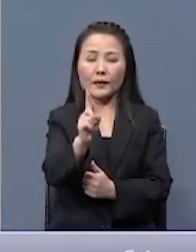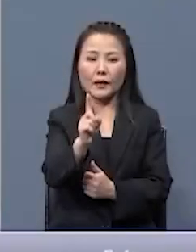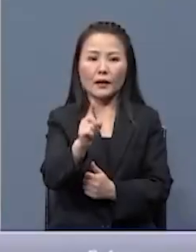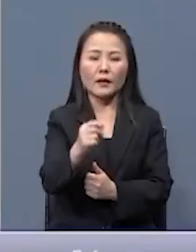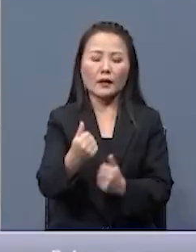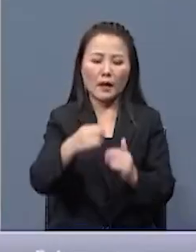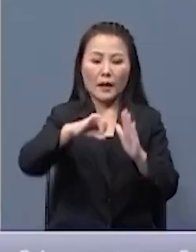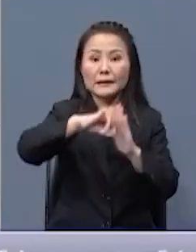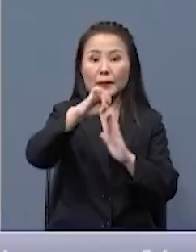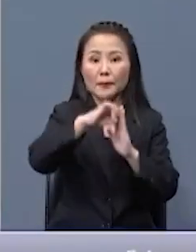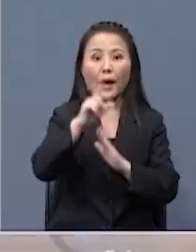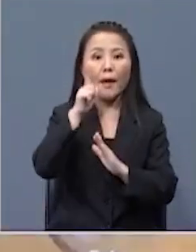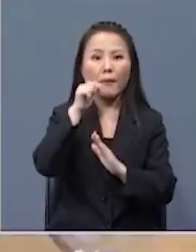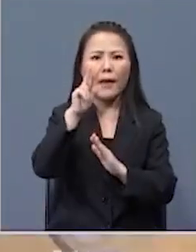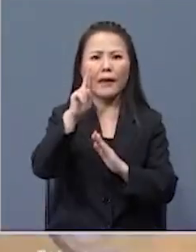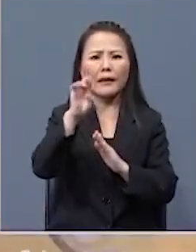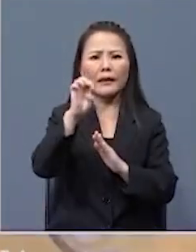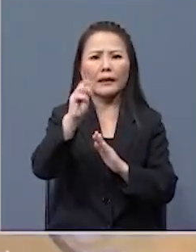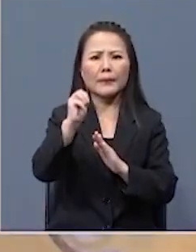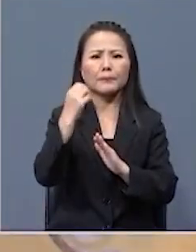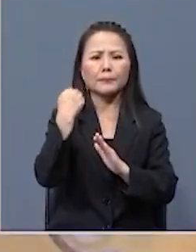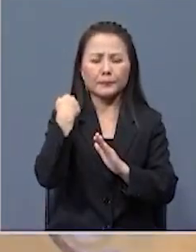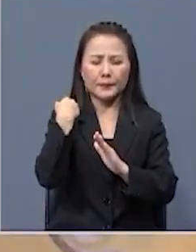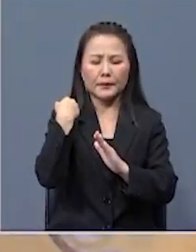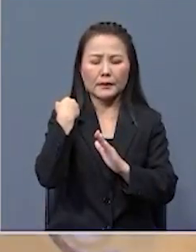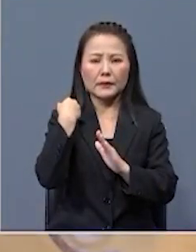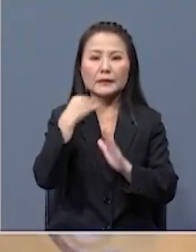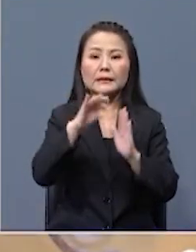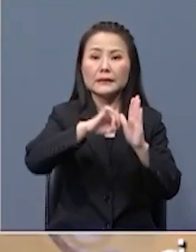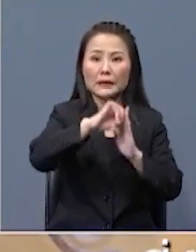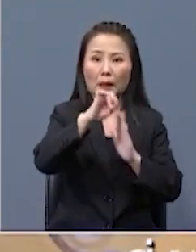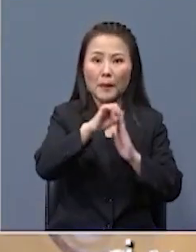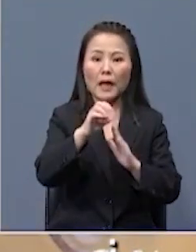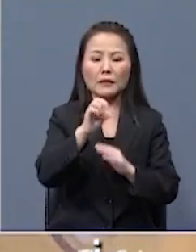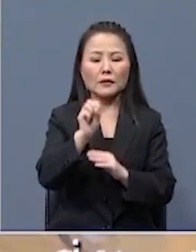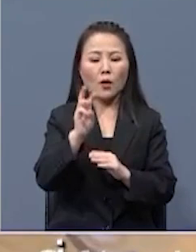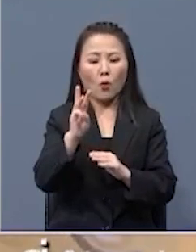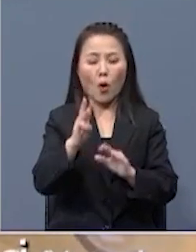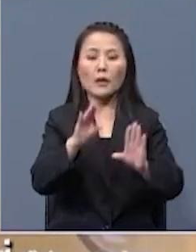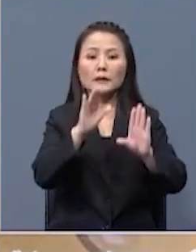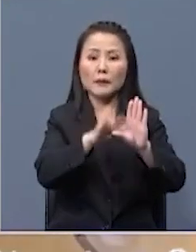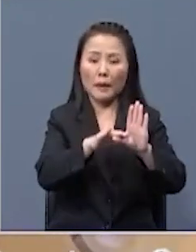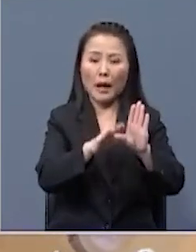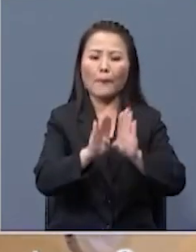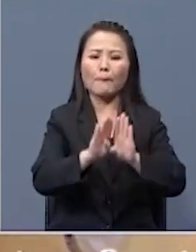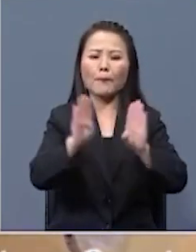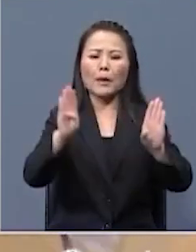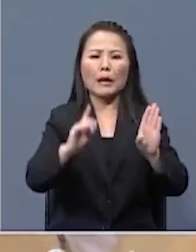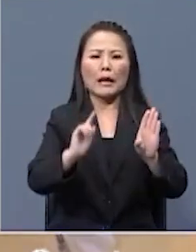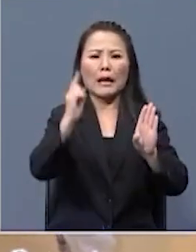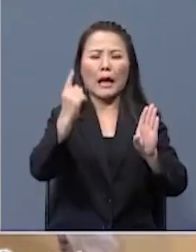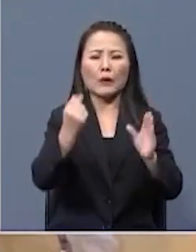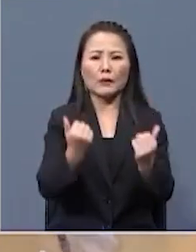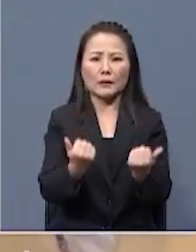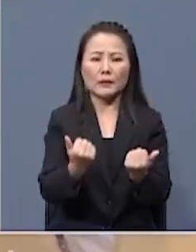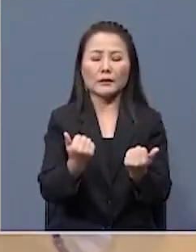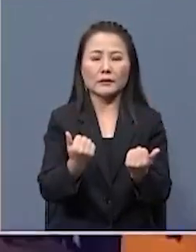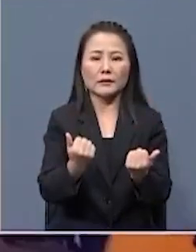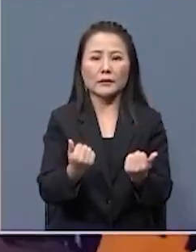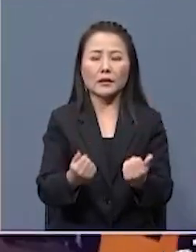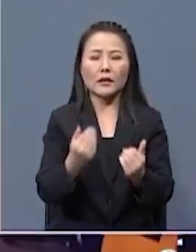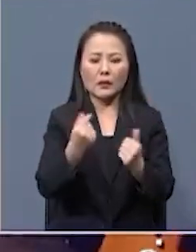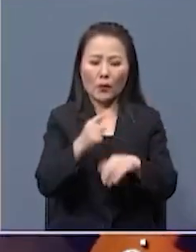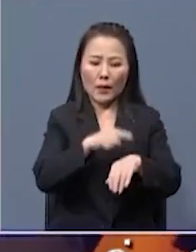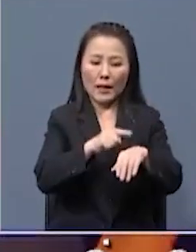ที่แม่ริมเชียงใหม่ครับก็เป็นพื้นที่ที่เปิดรับสมัครสวกันวันแรกเนี่ยนะฮะนี่ท่านผู้ชมฮะ